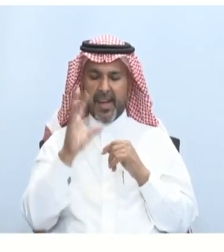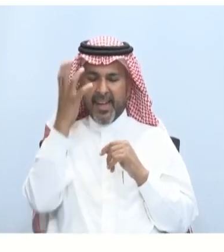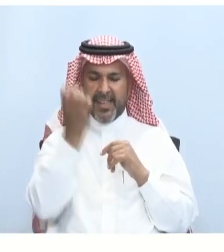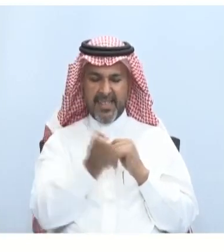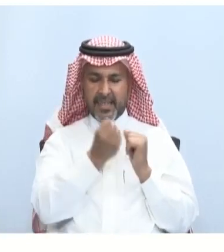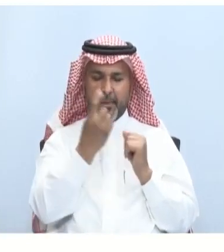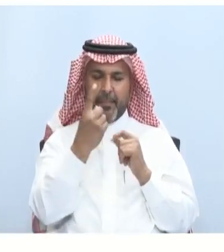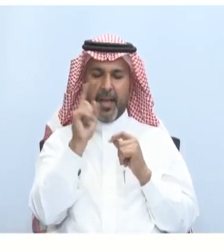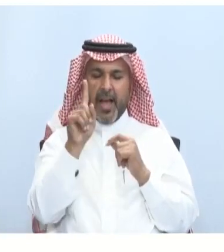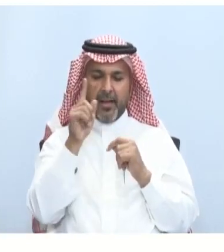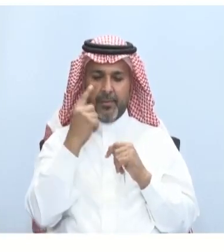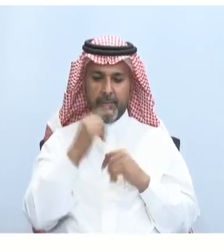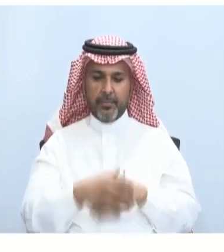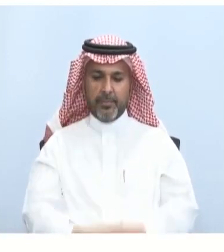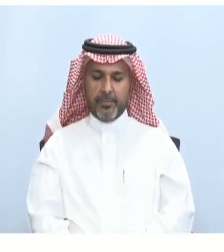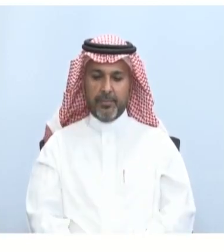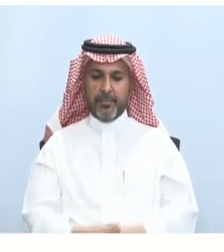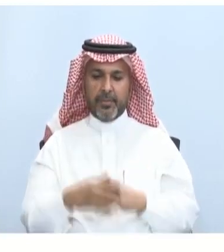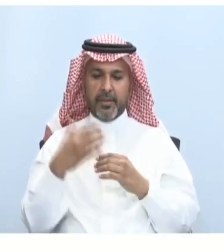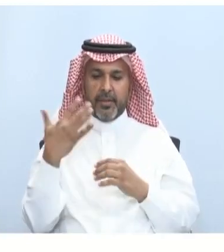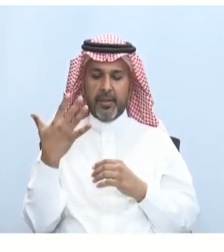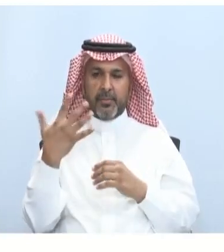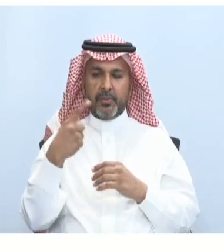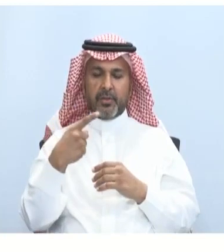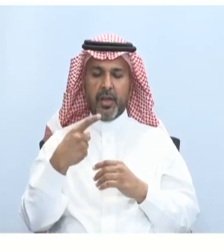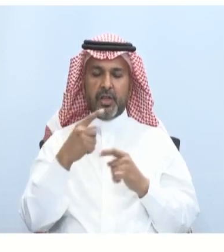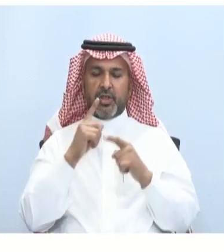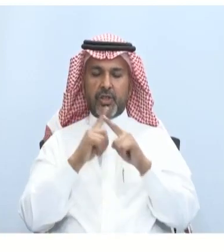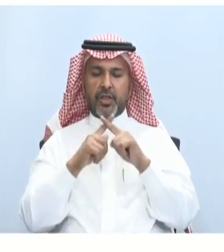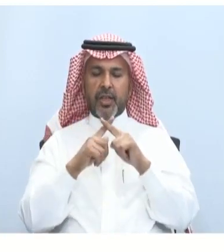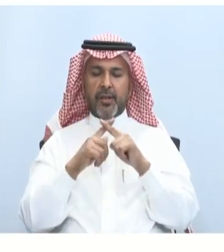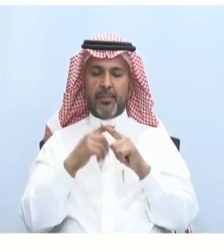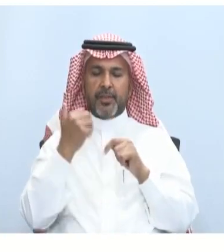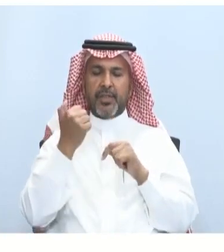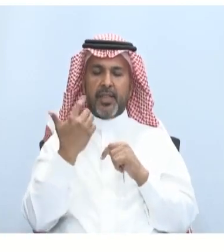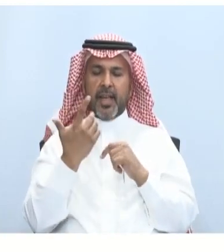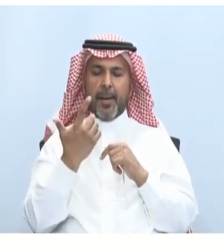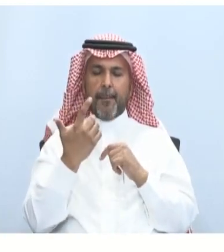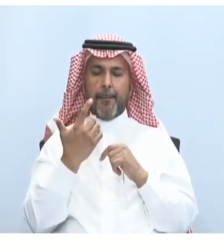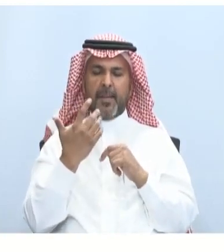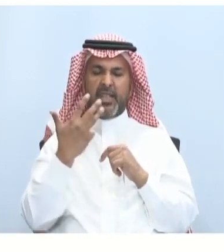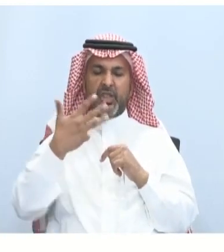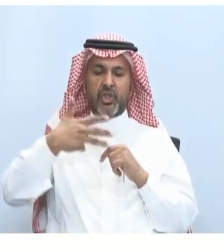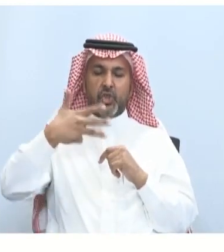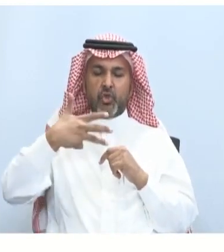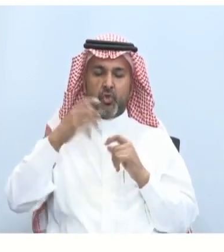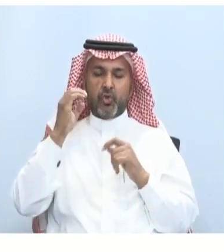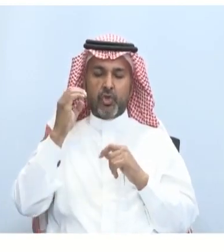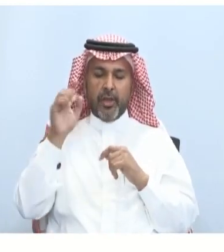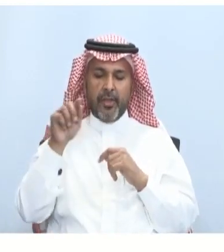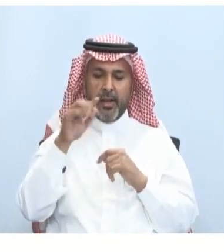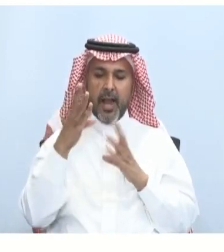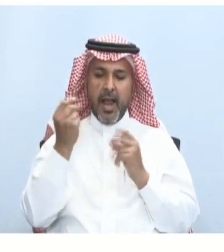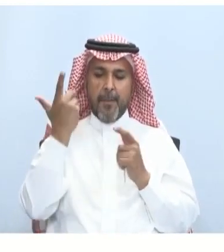ايضا طلعت باي جذر سته في جذر 15 دمجناهم في جذر واحد اللي هو جذر 90 كم قيمه